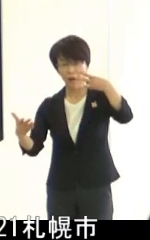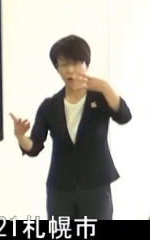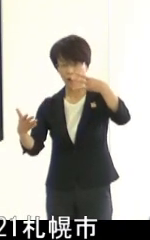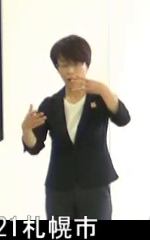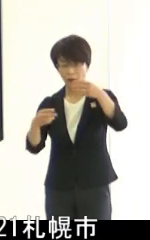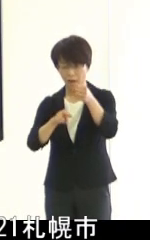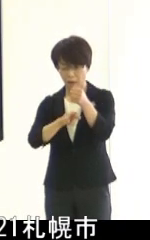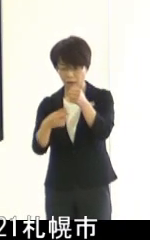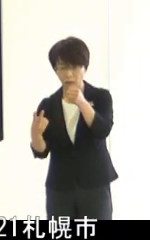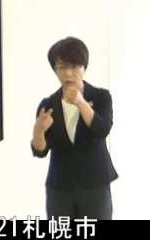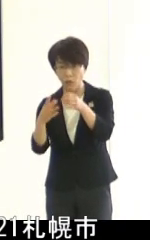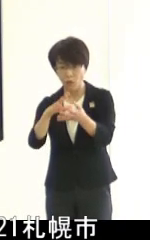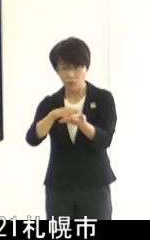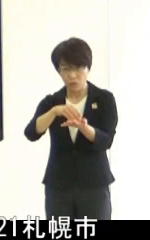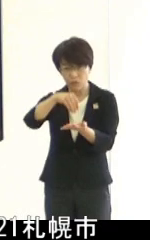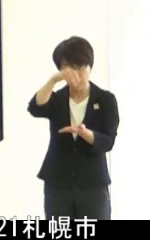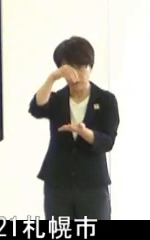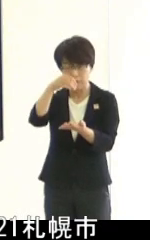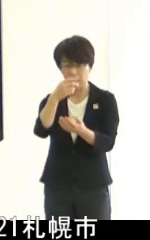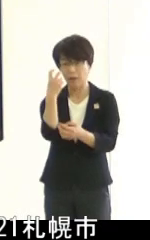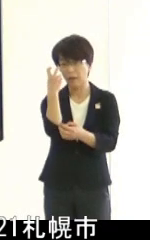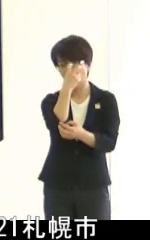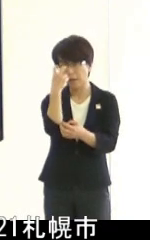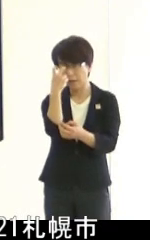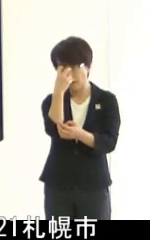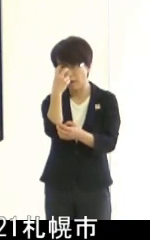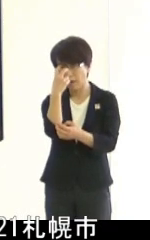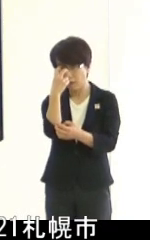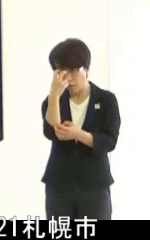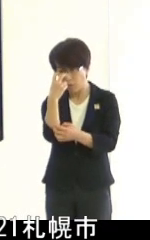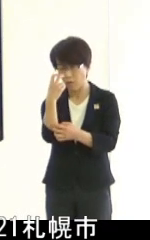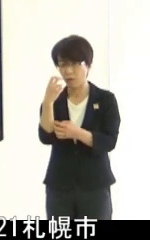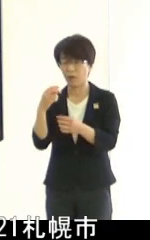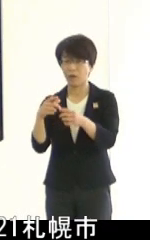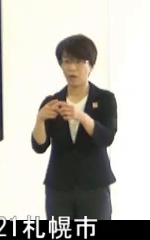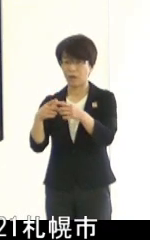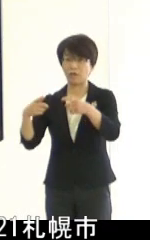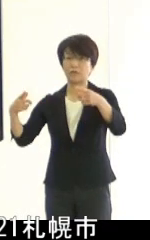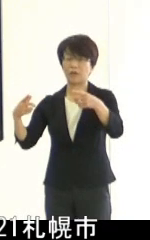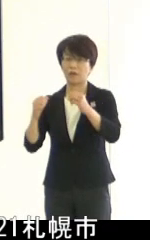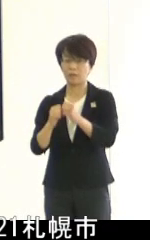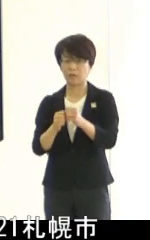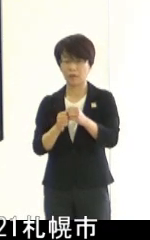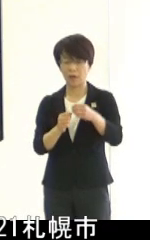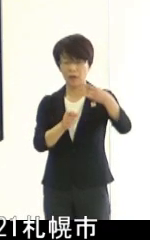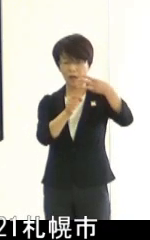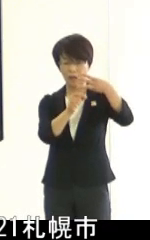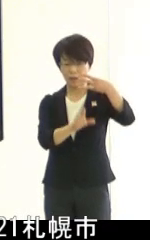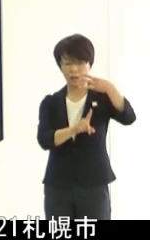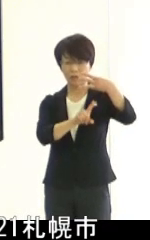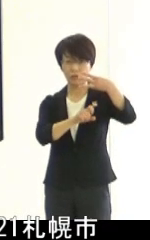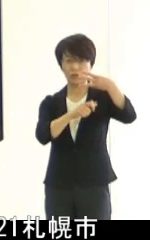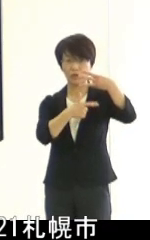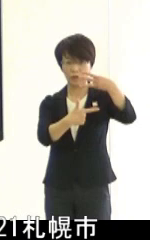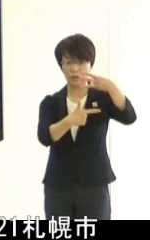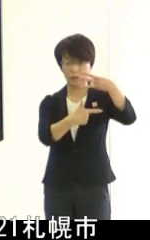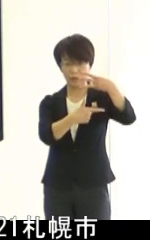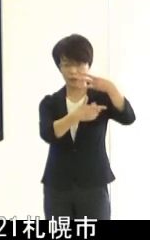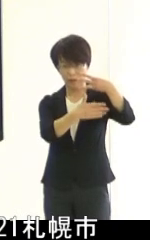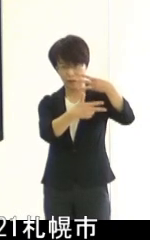検査この拡大をしてございます衛星16日から1週間